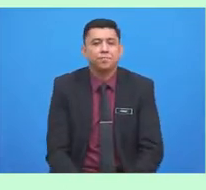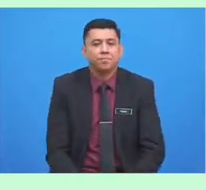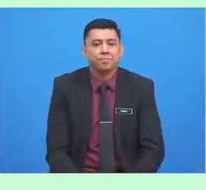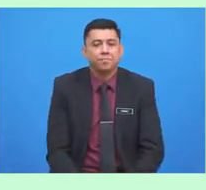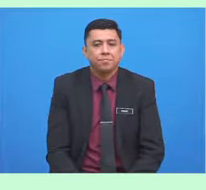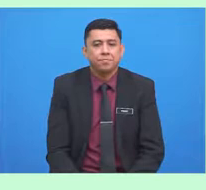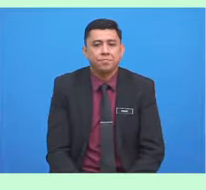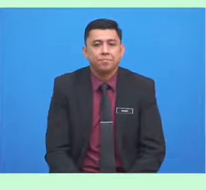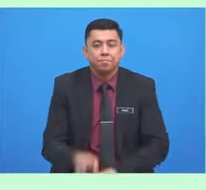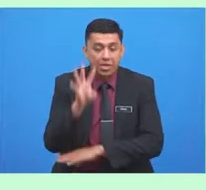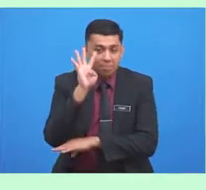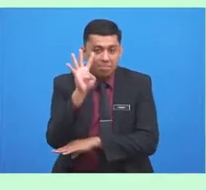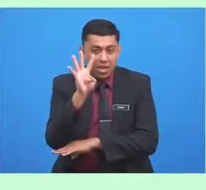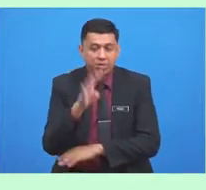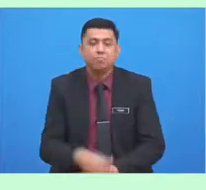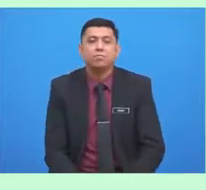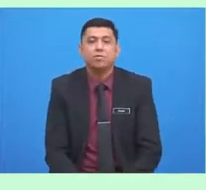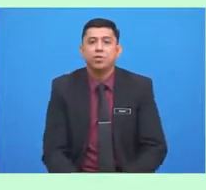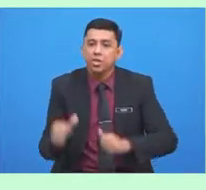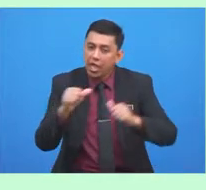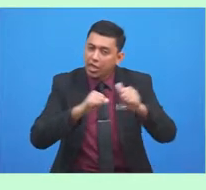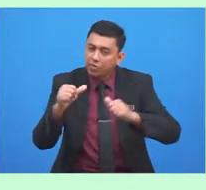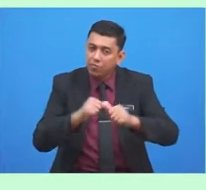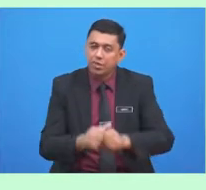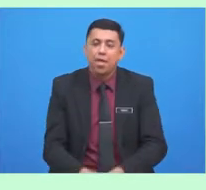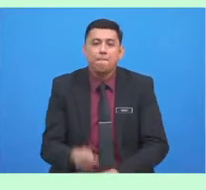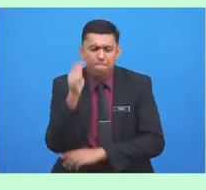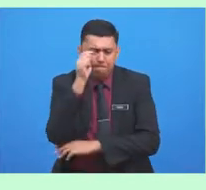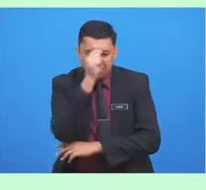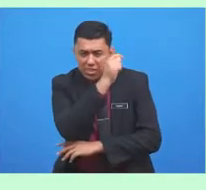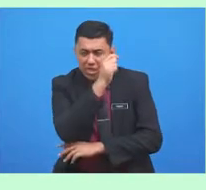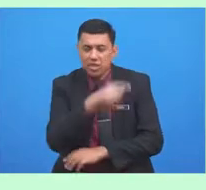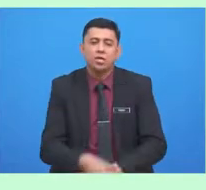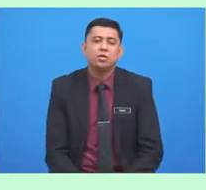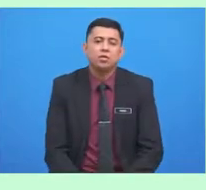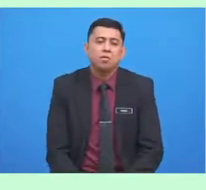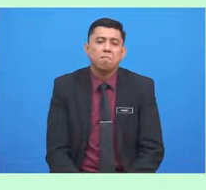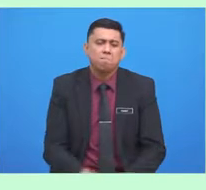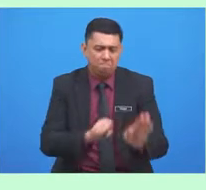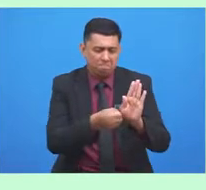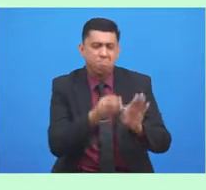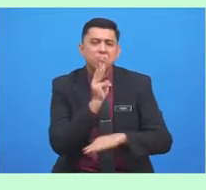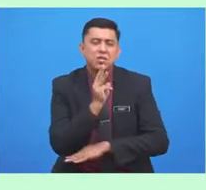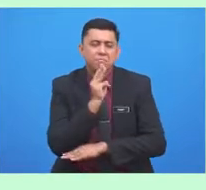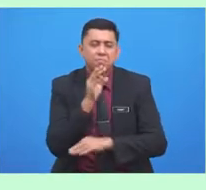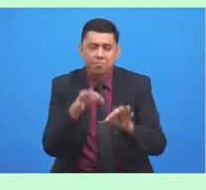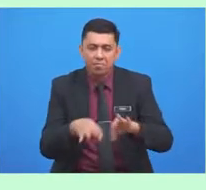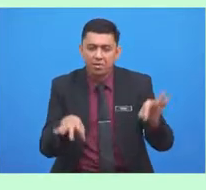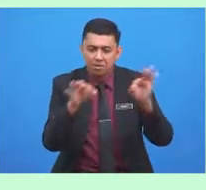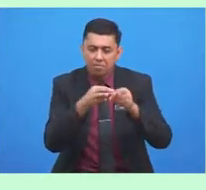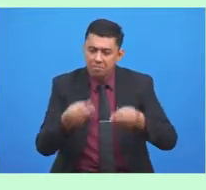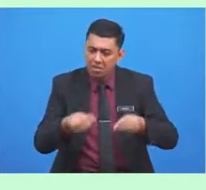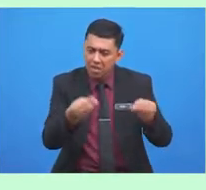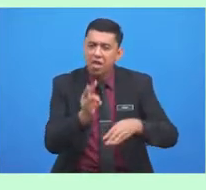perindustrian. Keempat, aktiviti peternakan. Sumber air penting untuk membekalkan